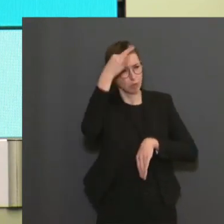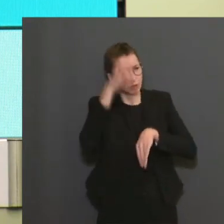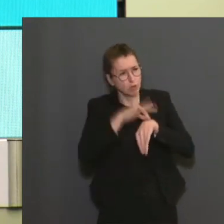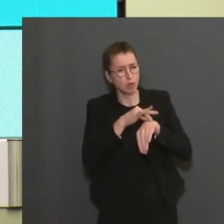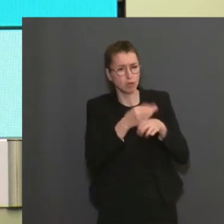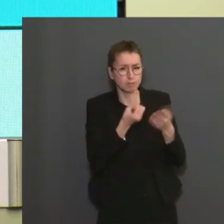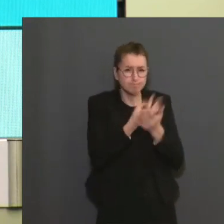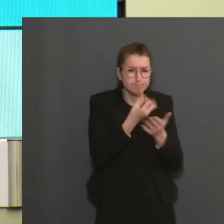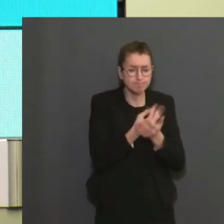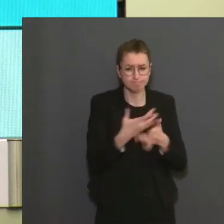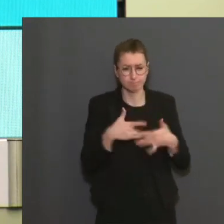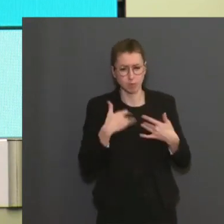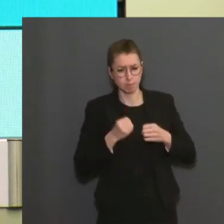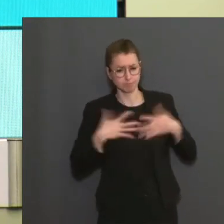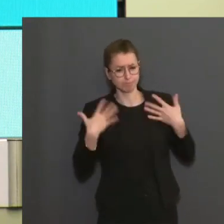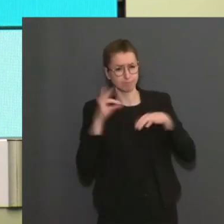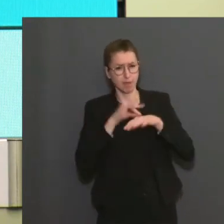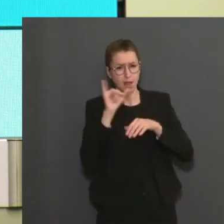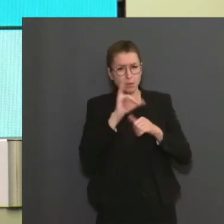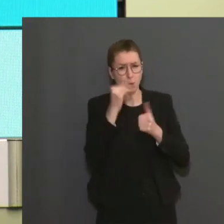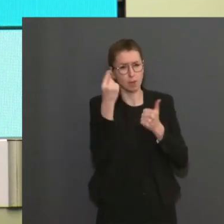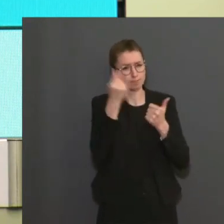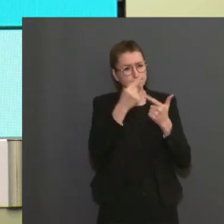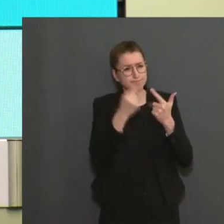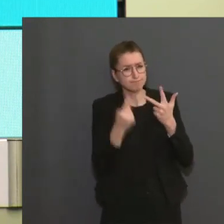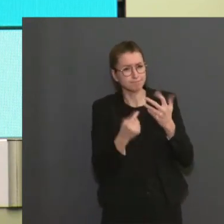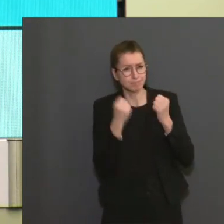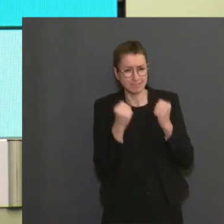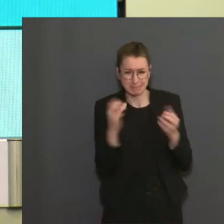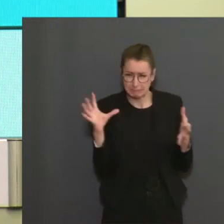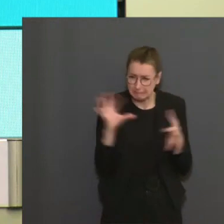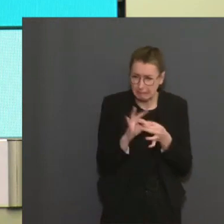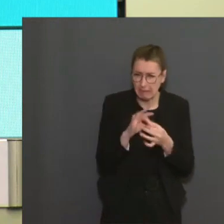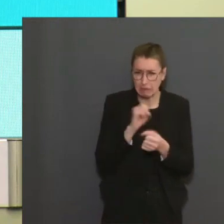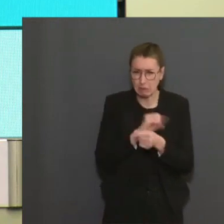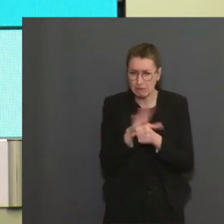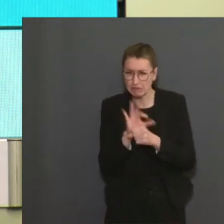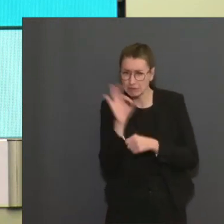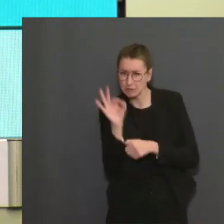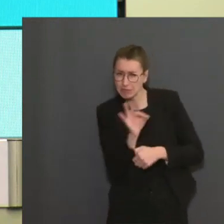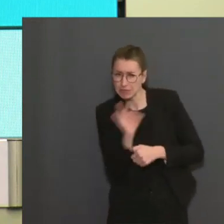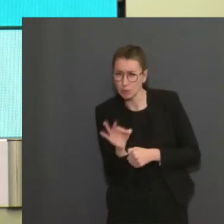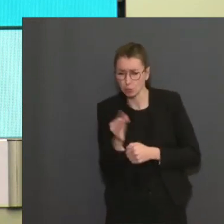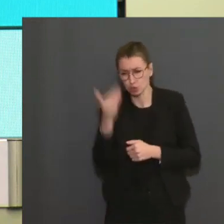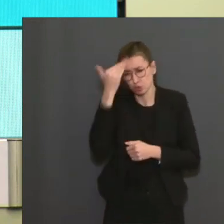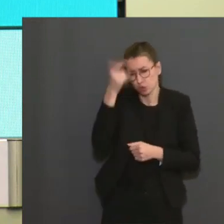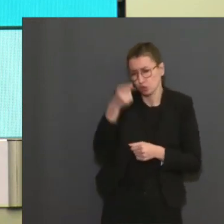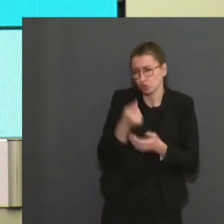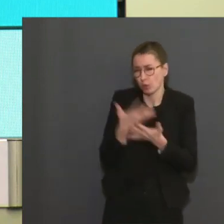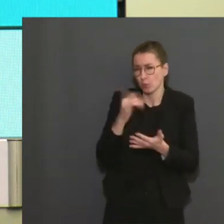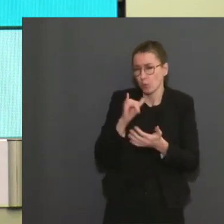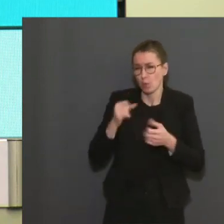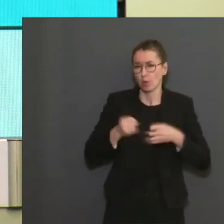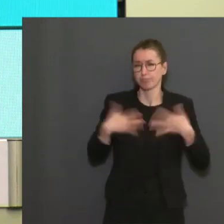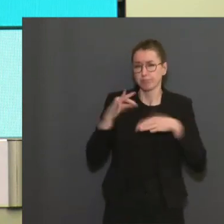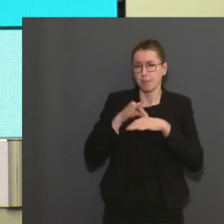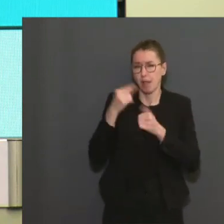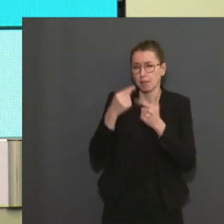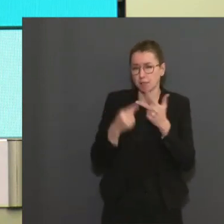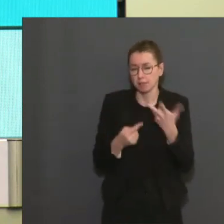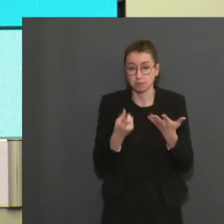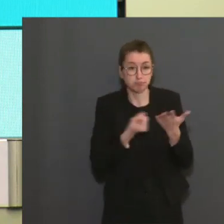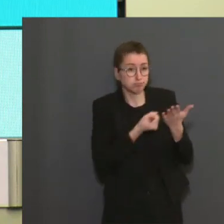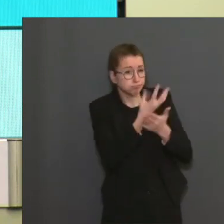symptômes compatibles qu'on vous a déjà largement détaillés et qu'un test puisse être non seulement prescrit, mais réellement